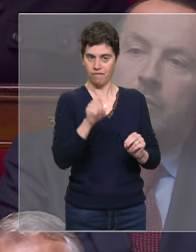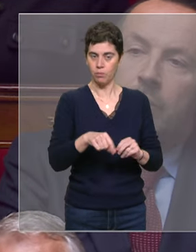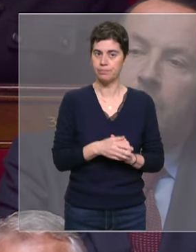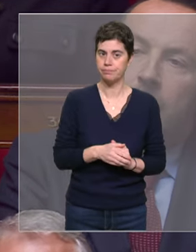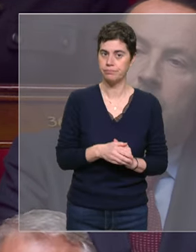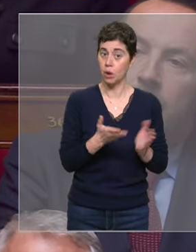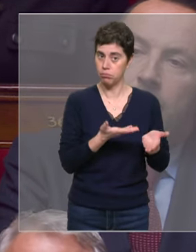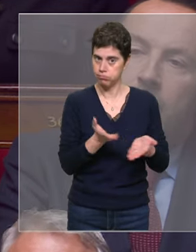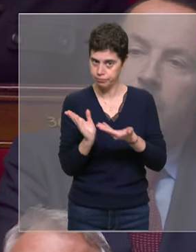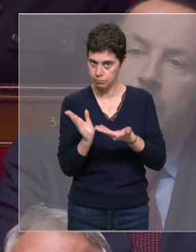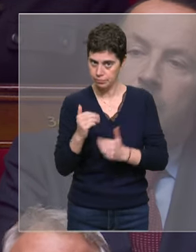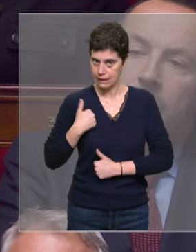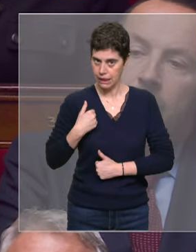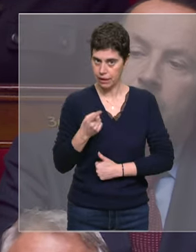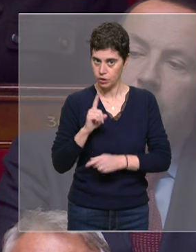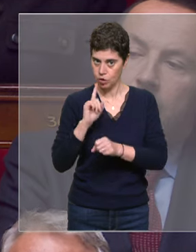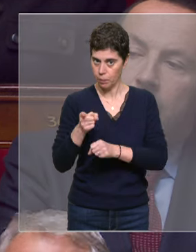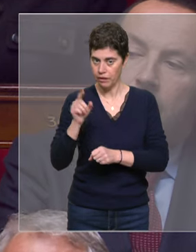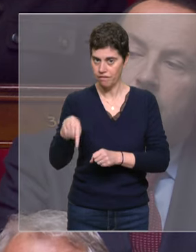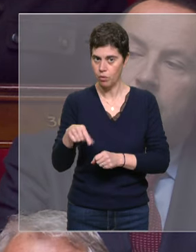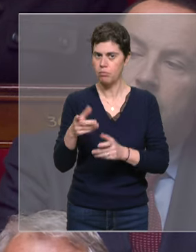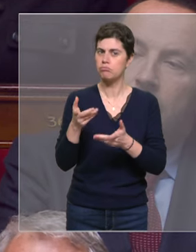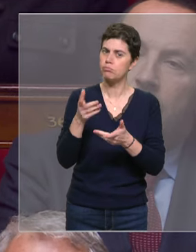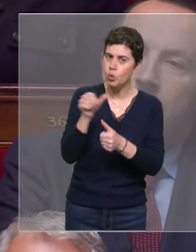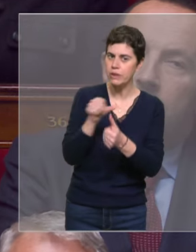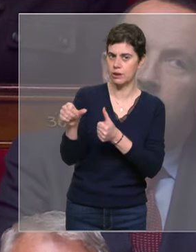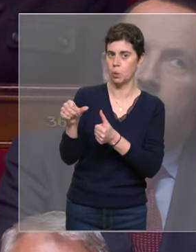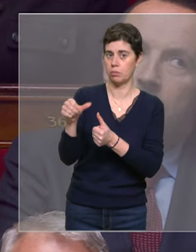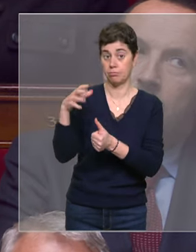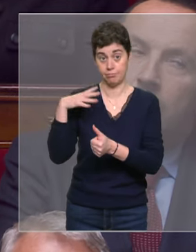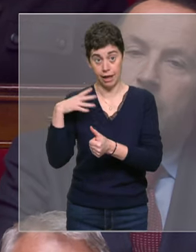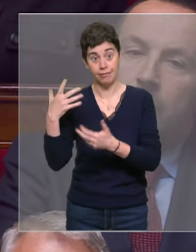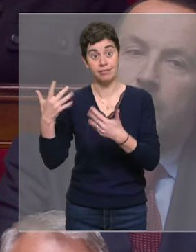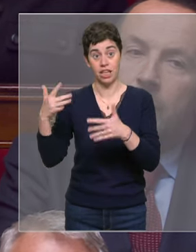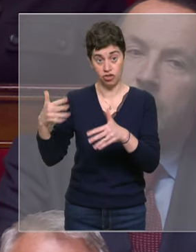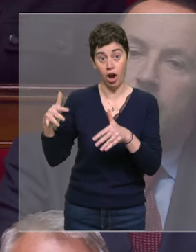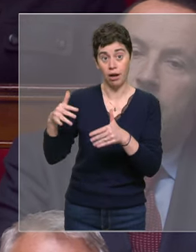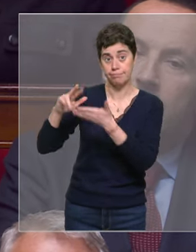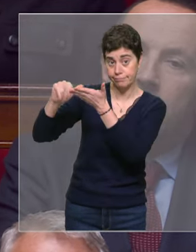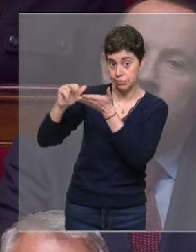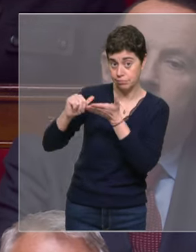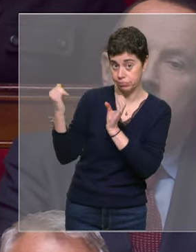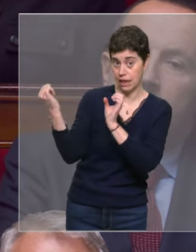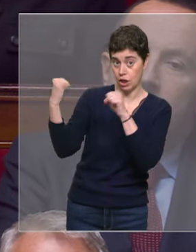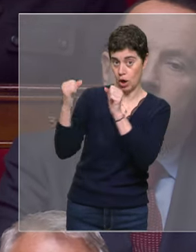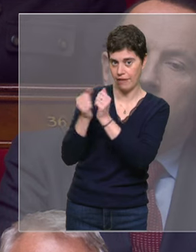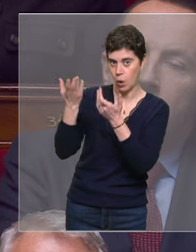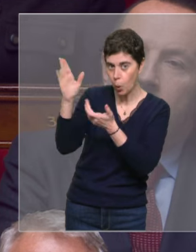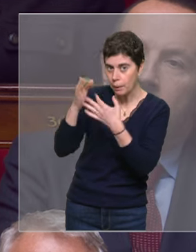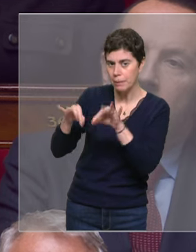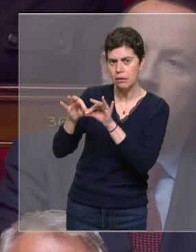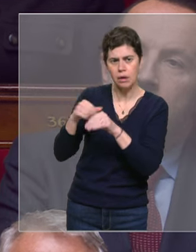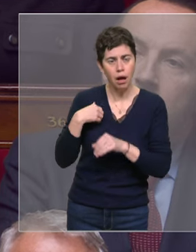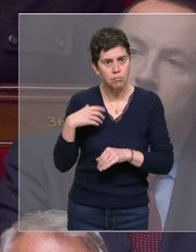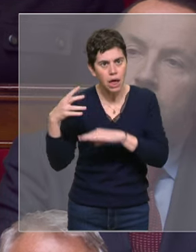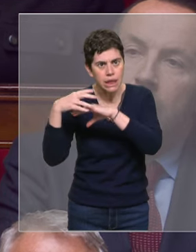d'une alliance, des obligations ont été contractées. Mais là, sur un terrain extérieur, il faudrait intervenir